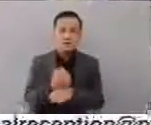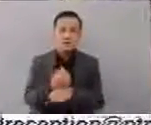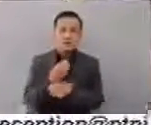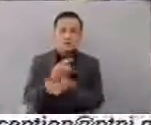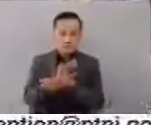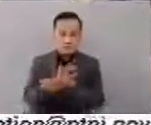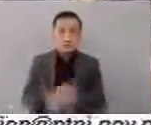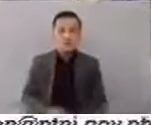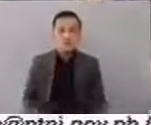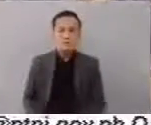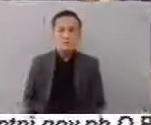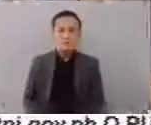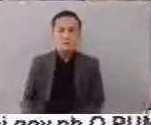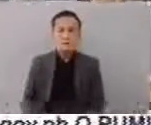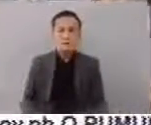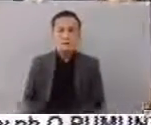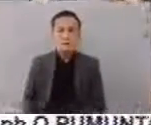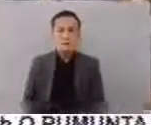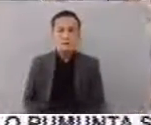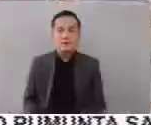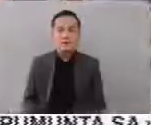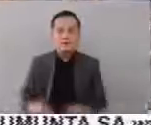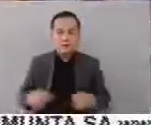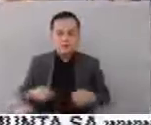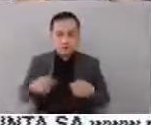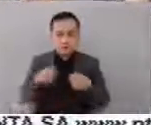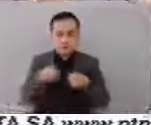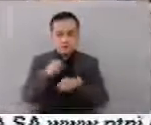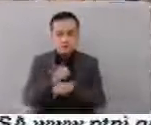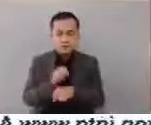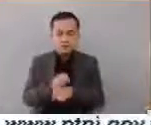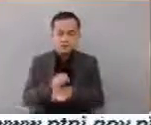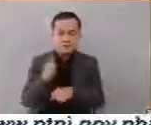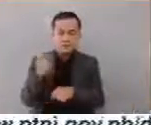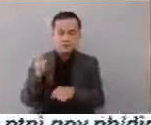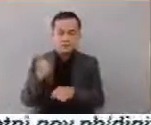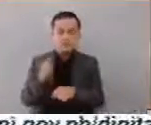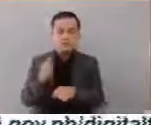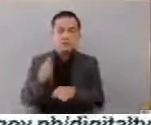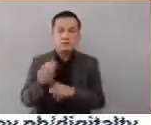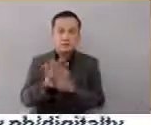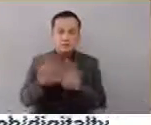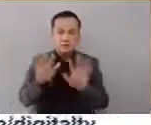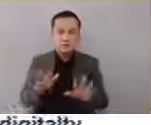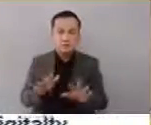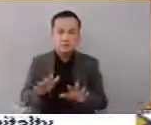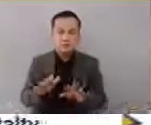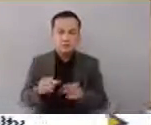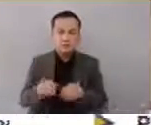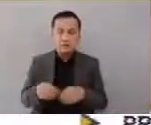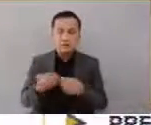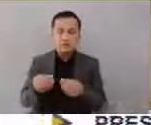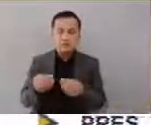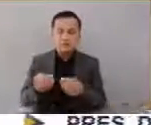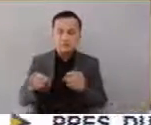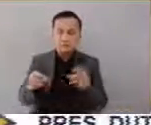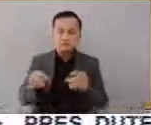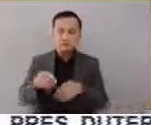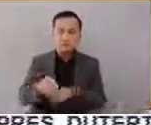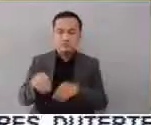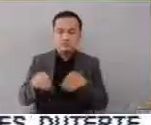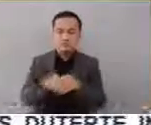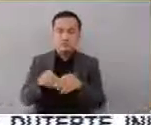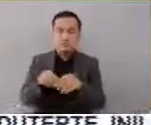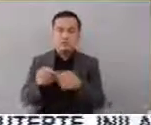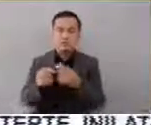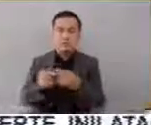at korupsyon na ngayon patuloy anyang tinutugunan ng gobyerno. Kaya ang sakit sa loob ko, I did not know